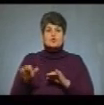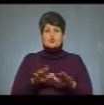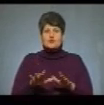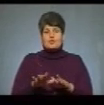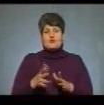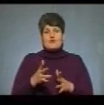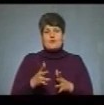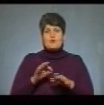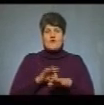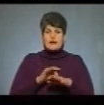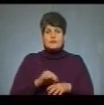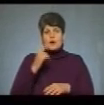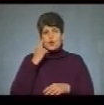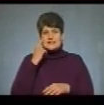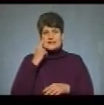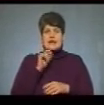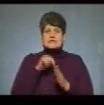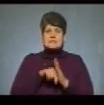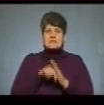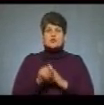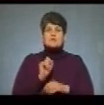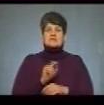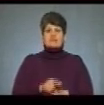оцінювання та змістом завдань.